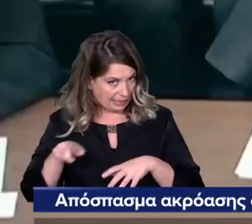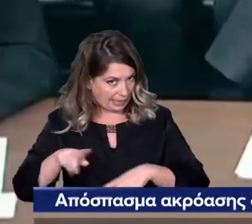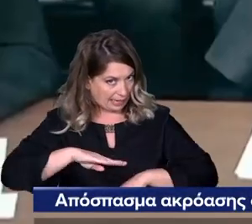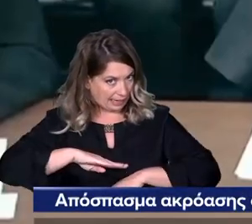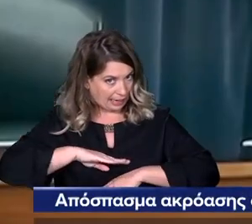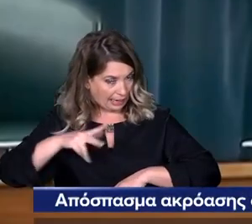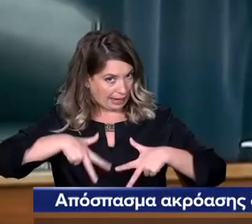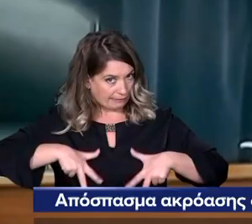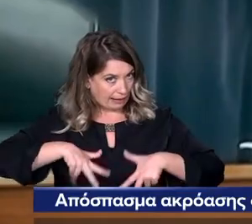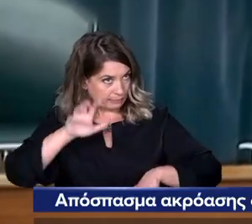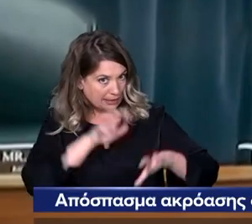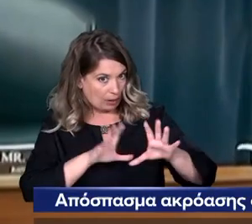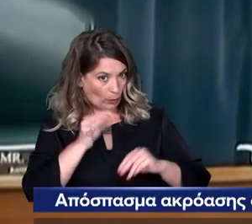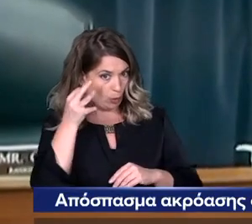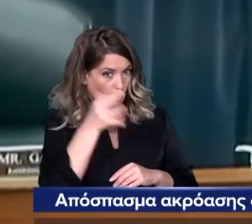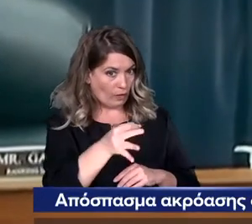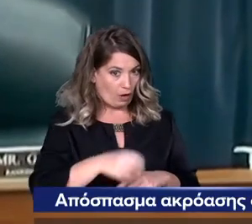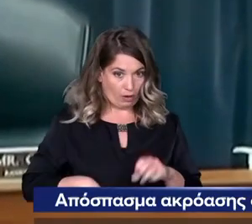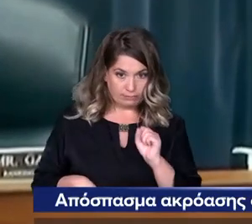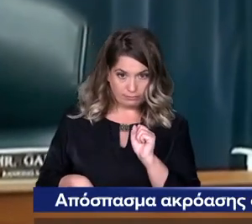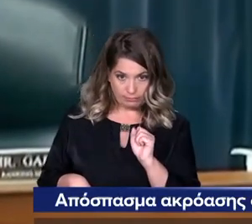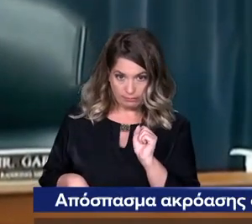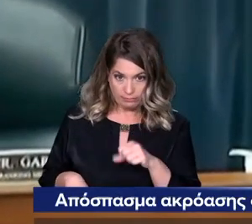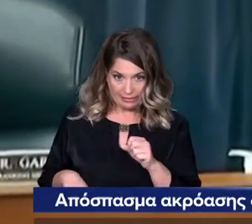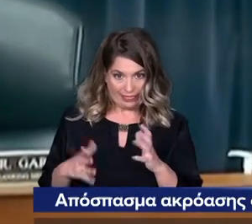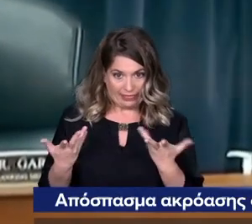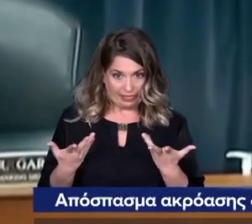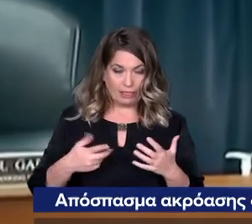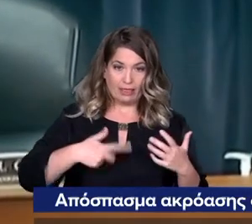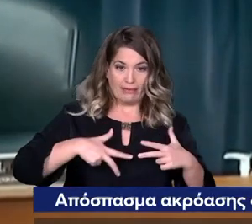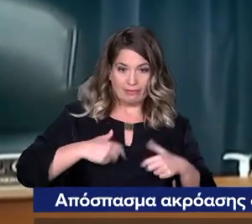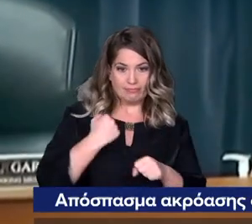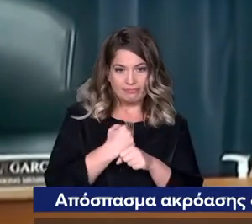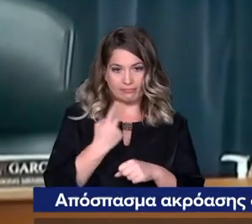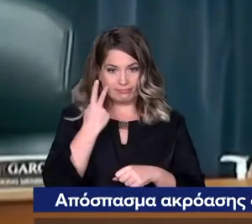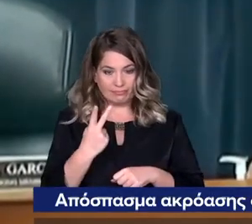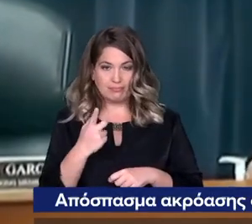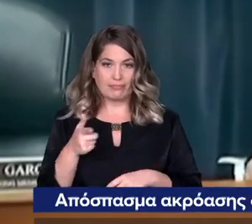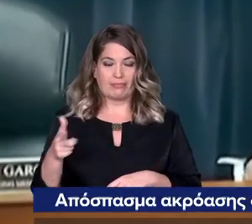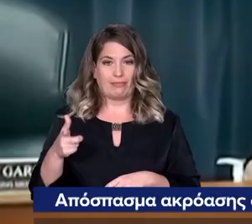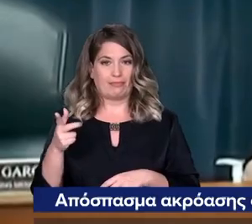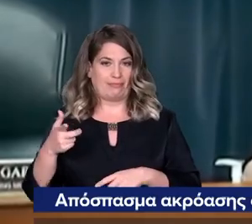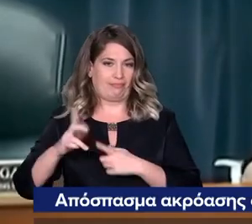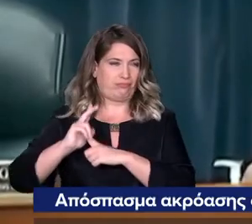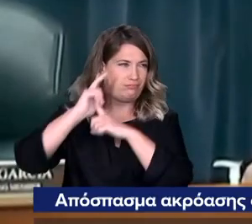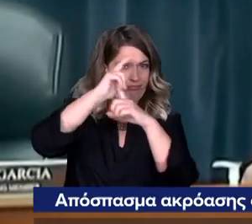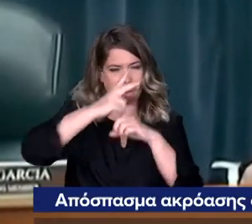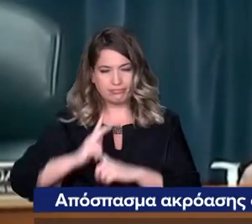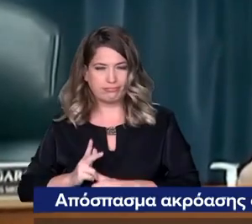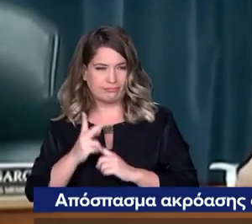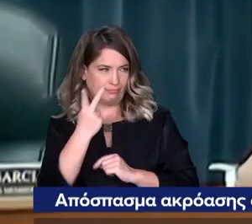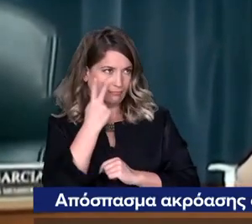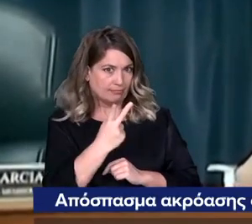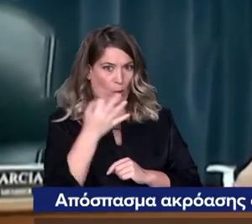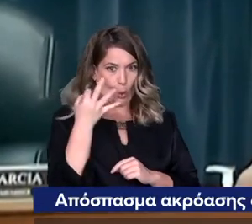Yes. In your book, you mentioned government employees who've been injured by UAPs, placed on leave, and receiving government compensation for their injuries. Is that correct?